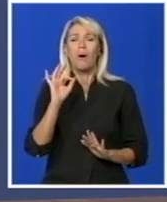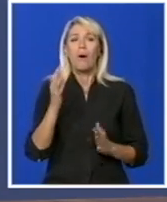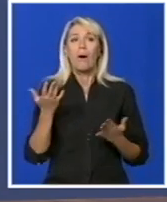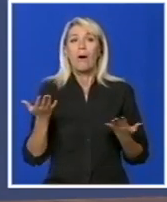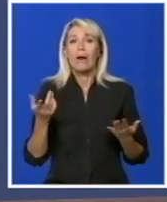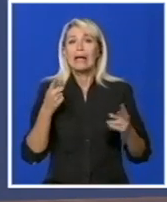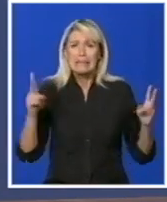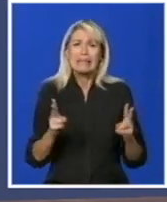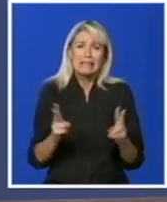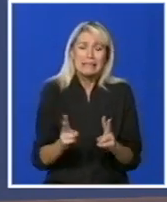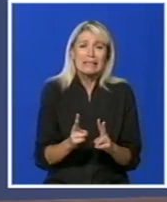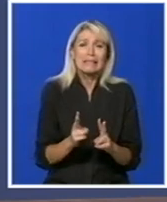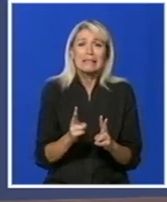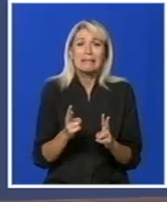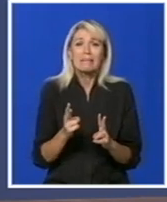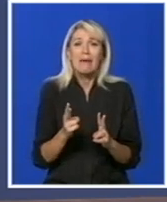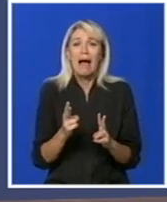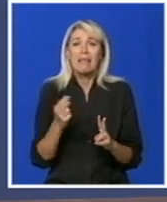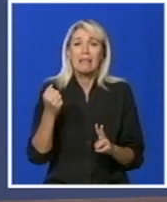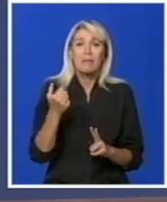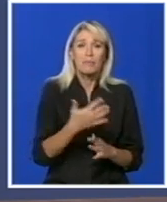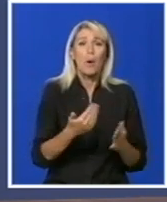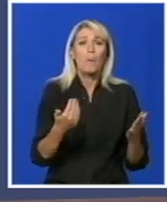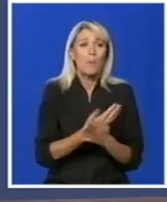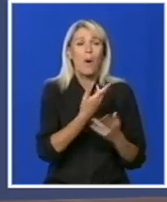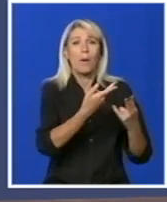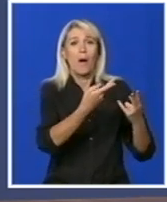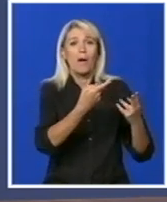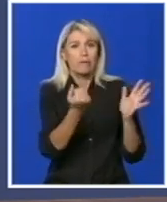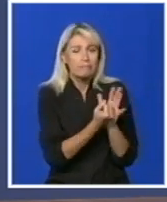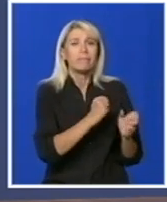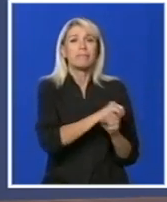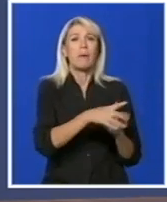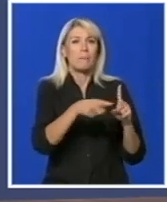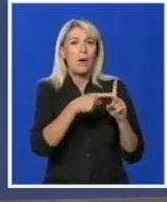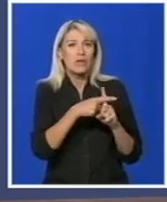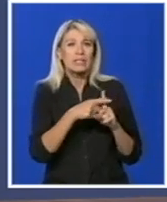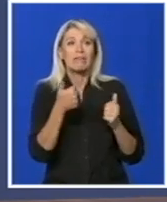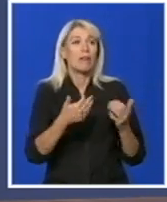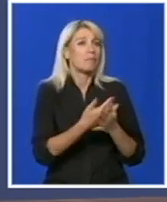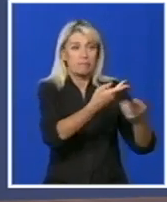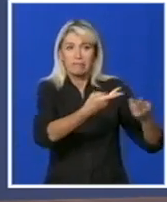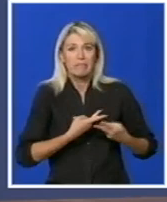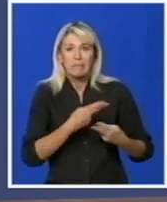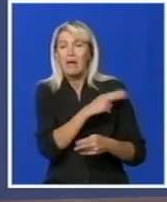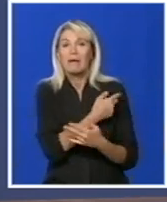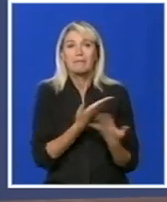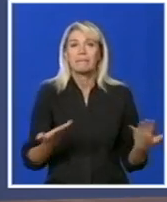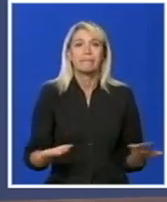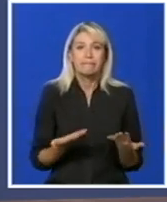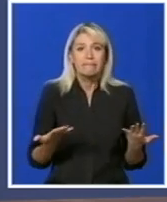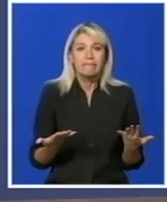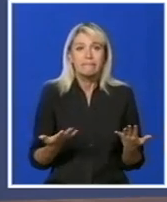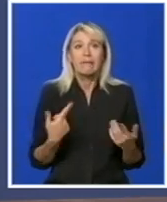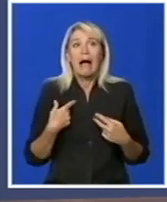dakle, smanjenja broja novopozitivnih ili novobolelih.